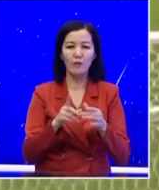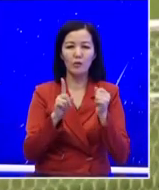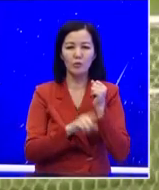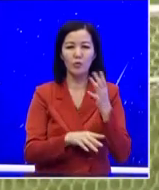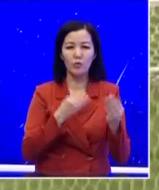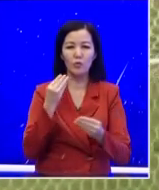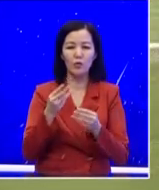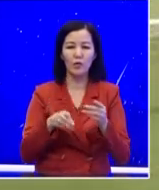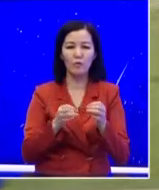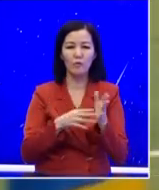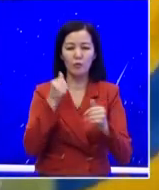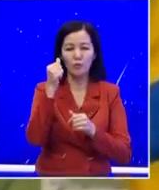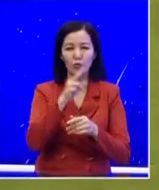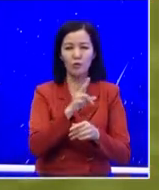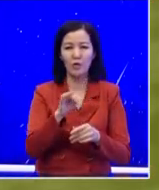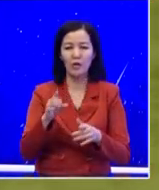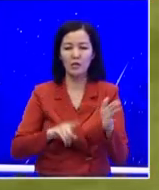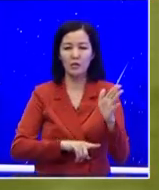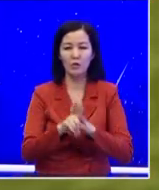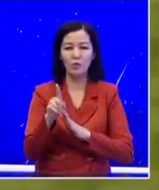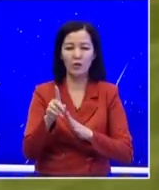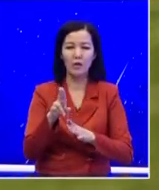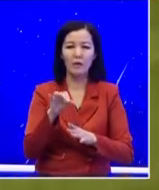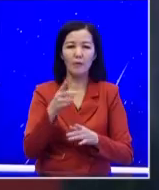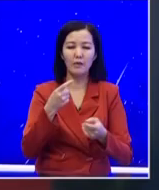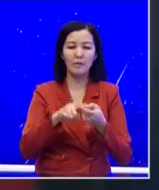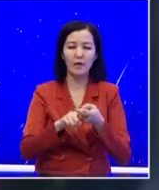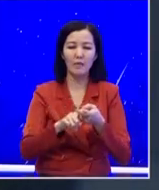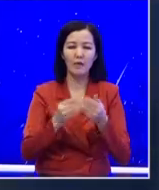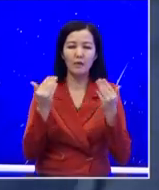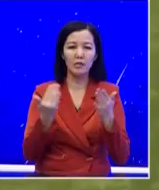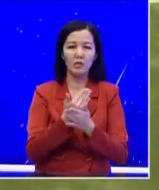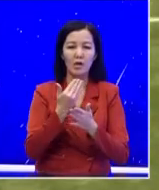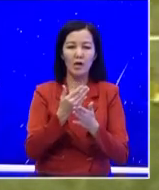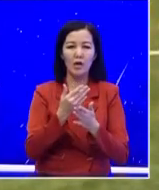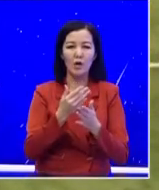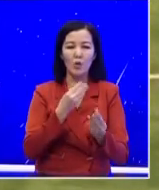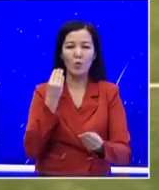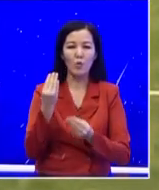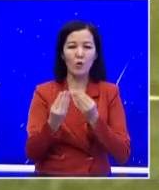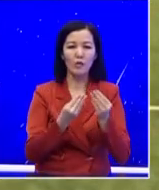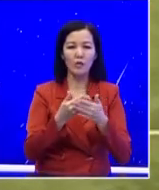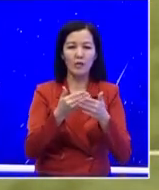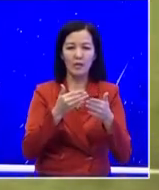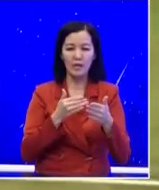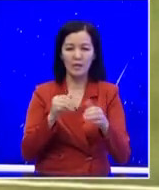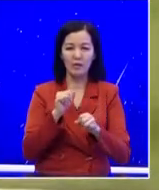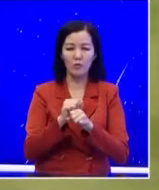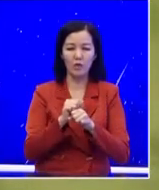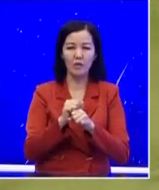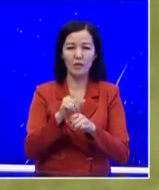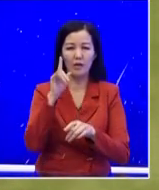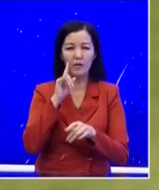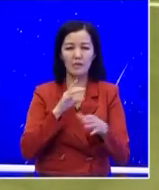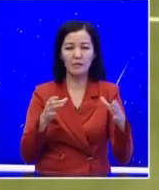ойынын 2019 жылдың қарашасында өткізген. Ал пандемияға байланысты жаңа жылдың матчтары кейінге қалдырылды. Қазақстан